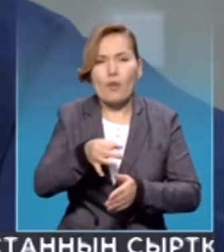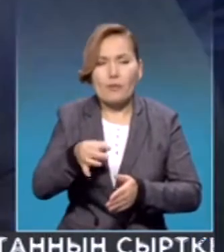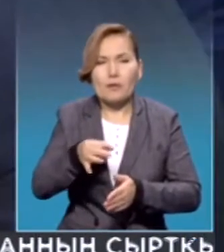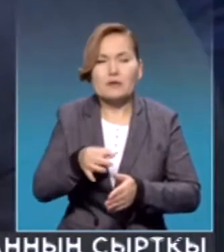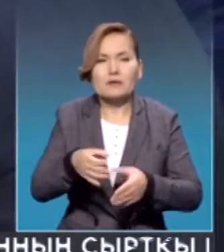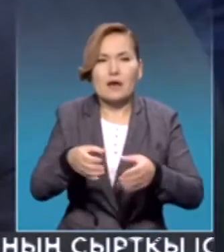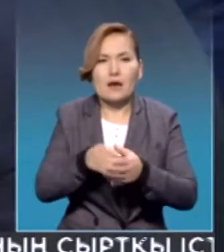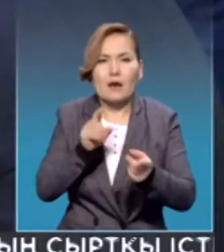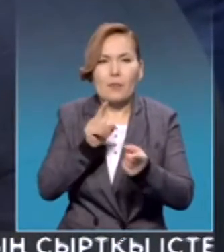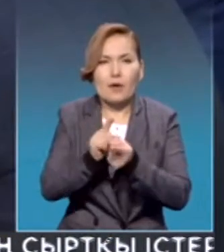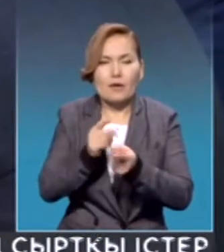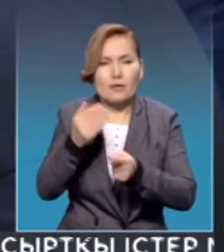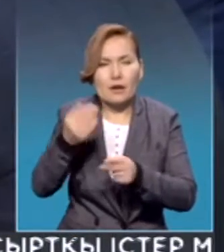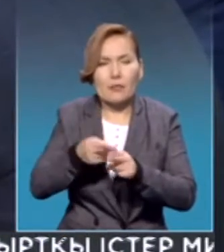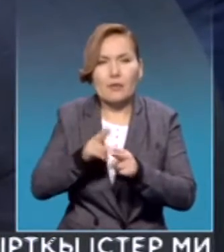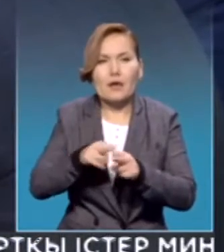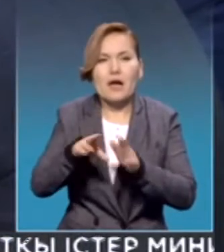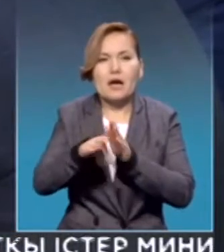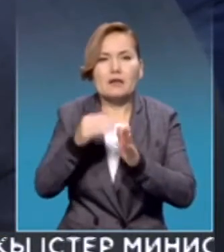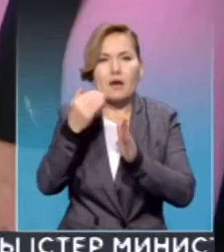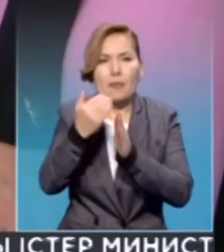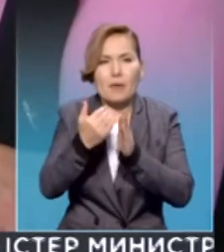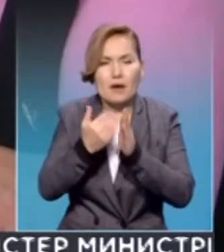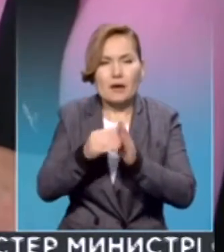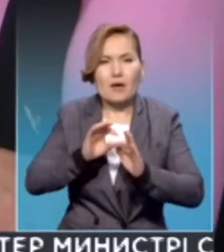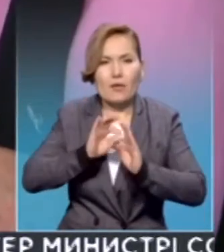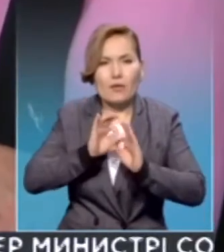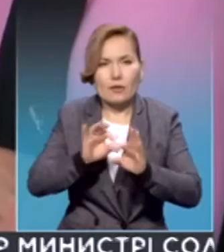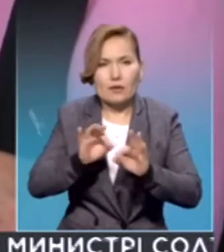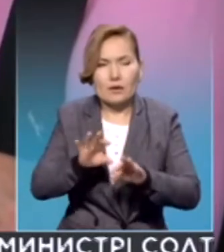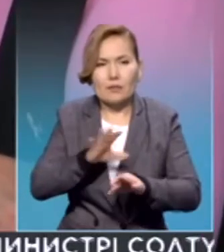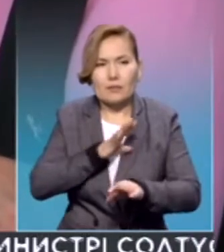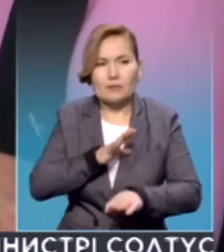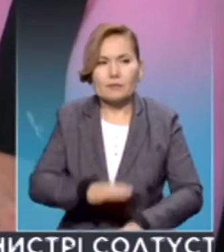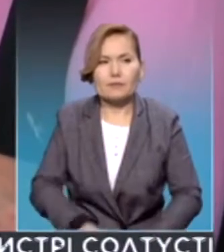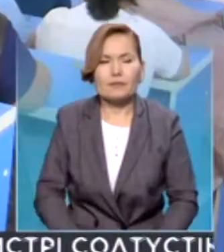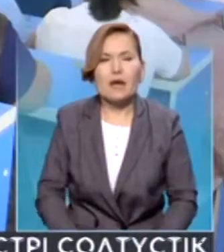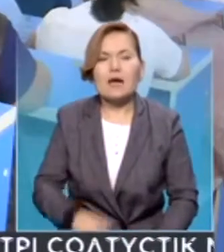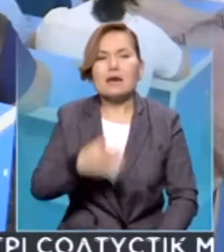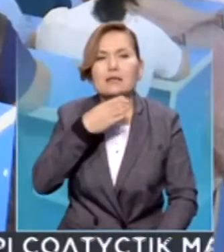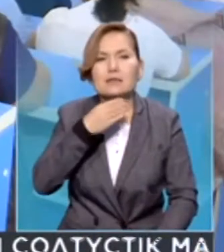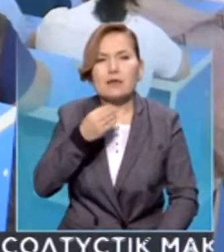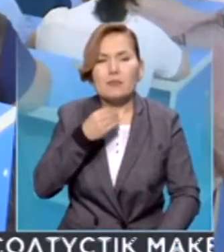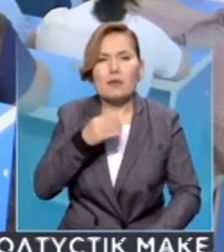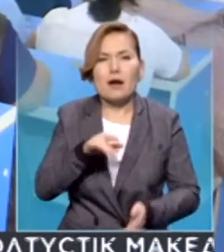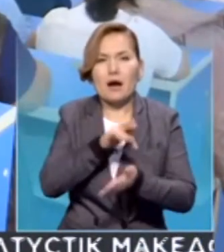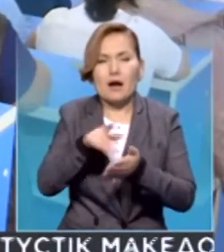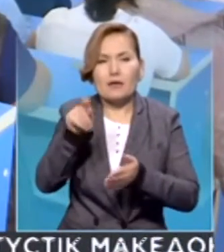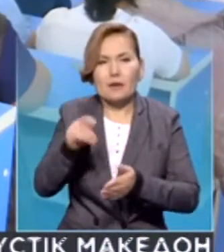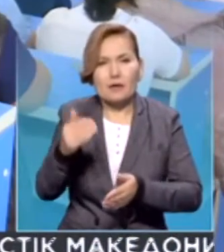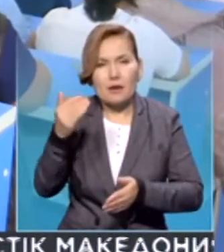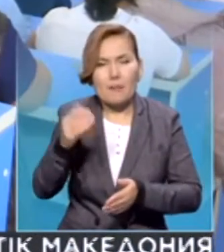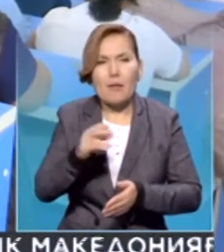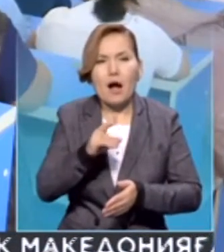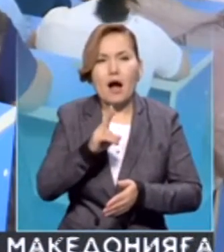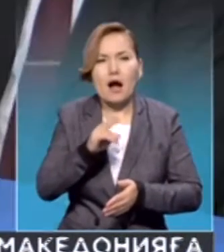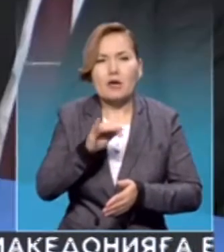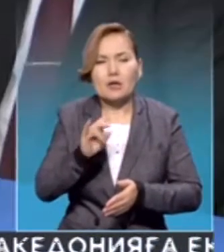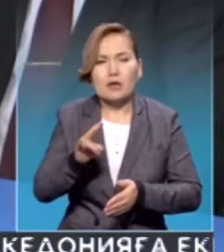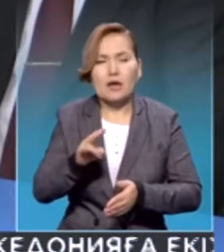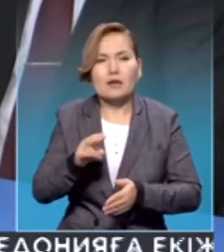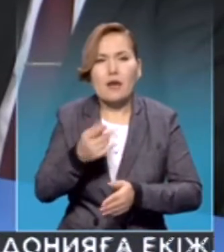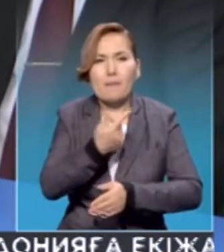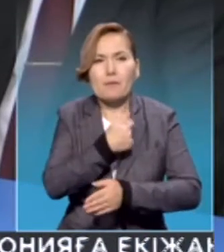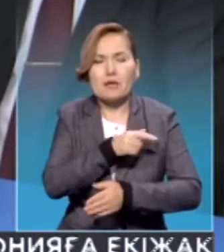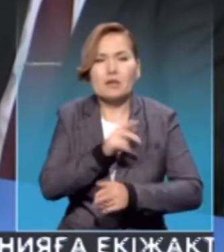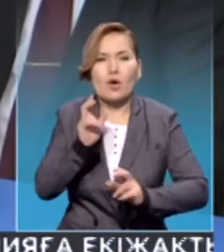кездесті. Әуелі кандидаттың сайлауалды тұғырнамасы жайында пікір алмасу болды. Семейдегі сапар барысында Мейрам Қажыкен медициналық университетке